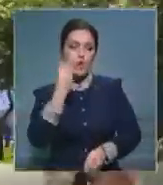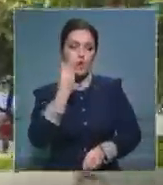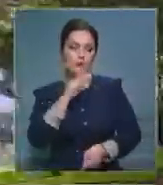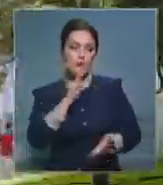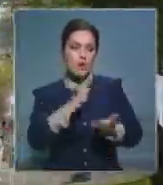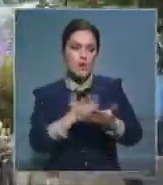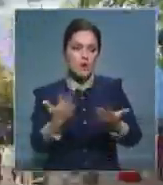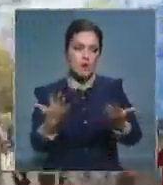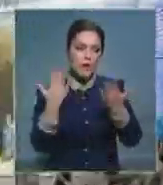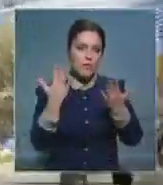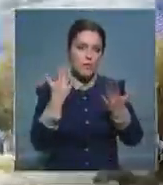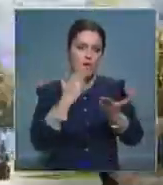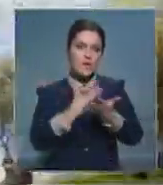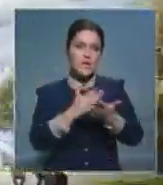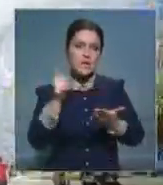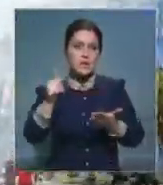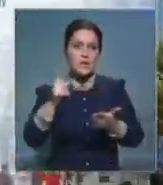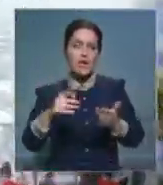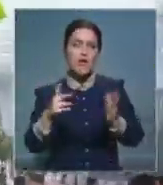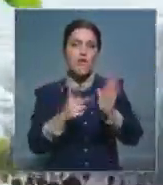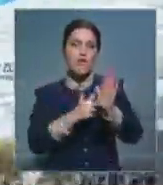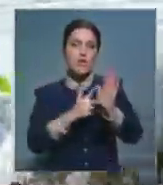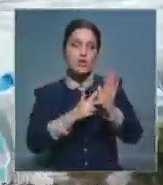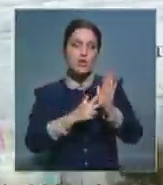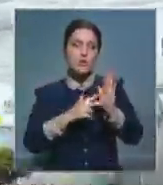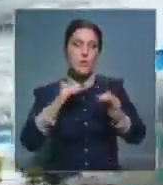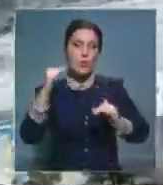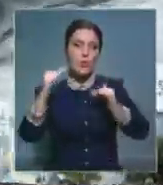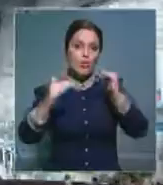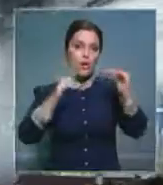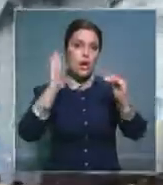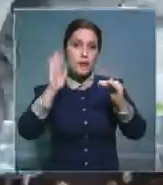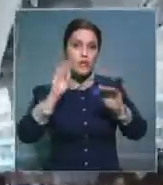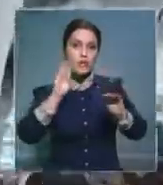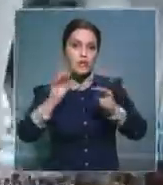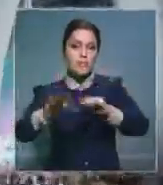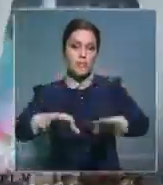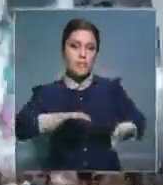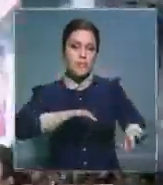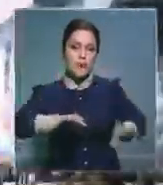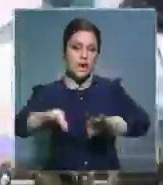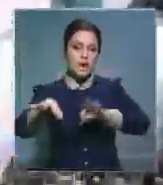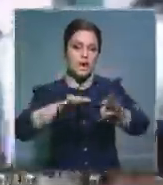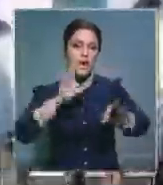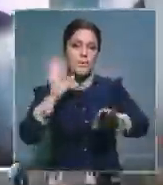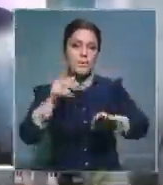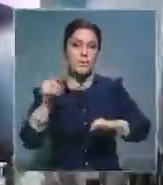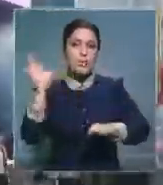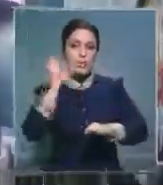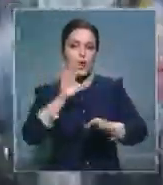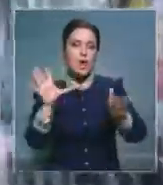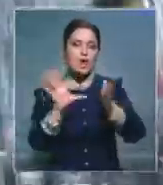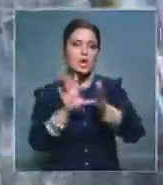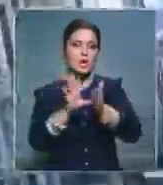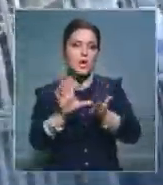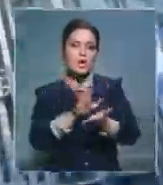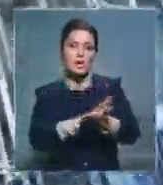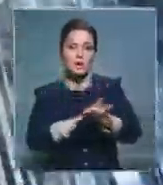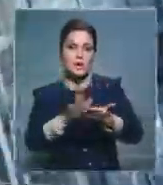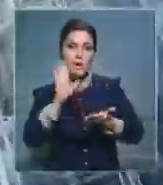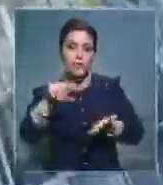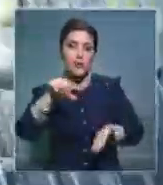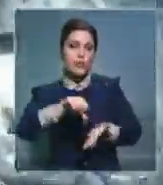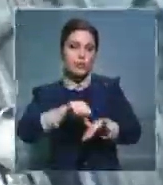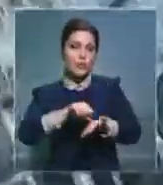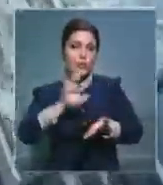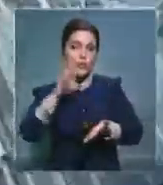менее футуристичное. На 8 уровнях здесь расположатся лучшие проекты в сфере альтернативной энергии. Одним из вероятных участников